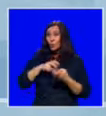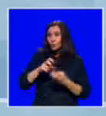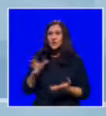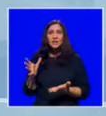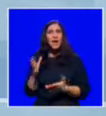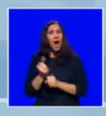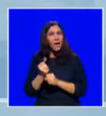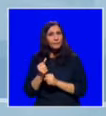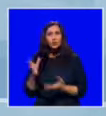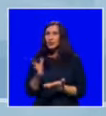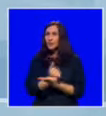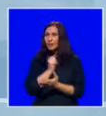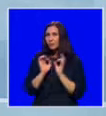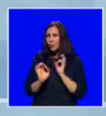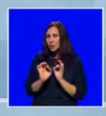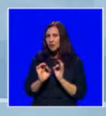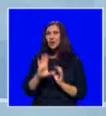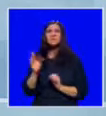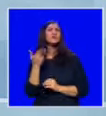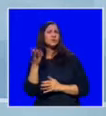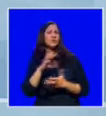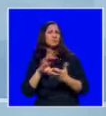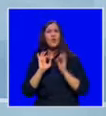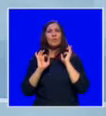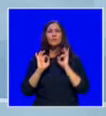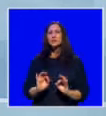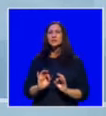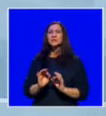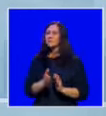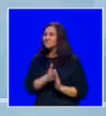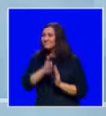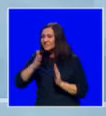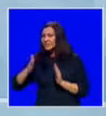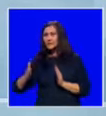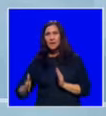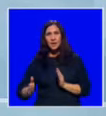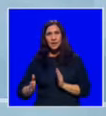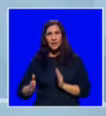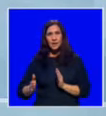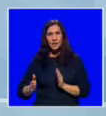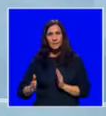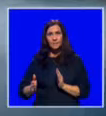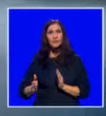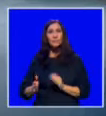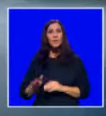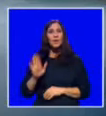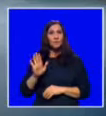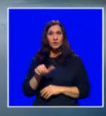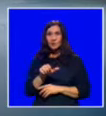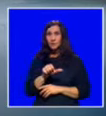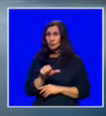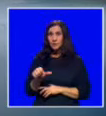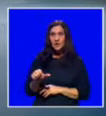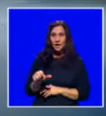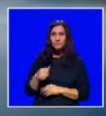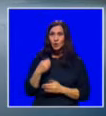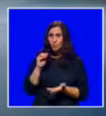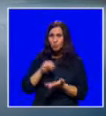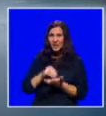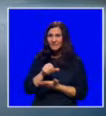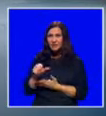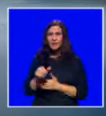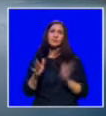намерят подходяща работа. Всички тези политики наистина са доста в страни. Имаме... И вие ще ги сложите акцент във вашето. Категорично. Това трябва